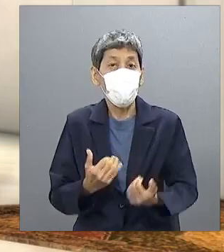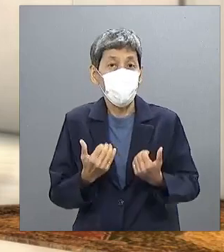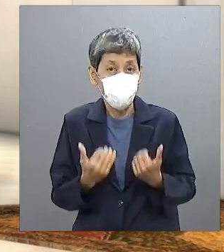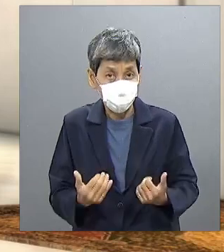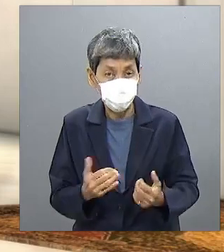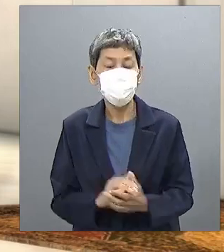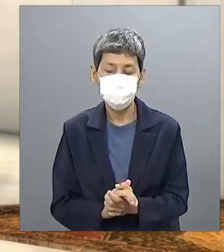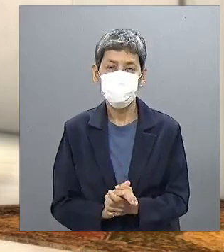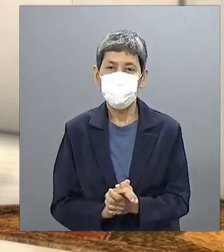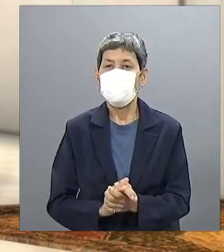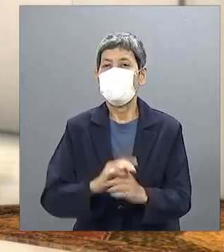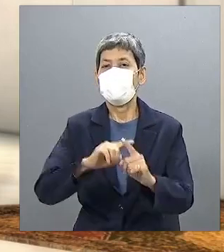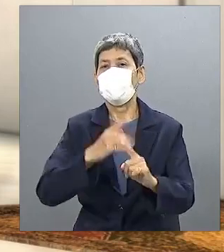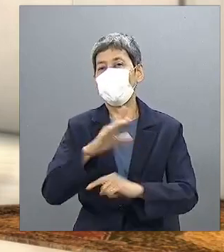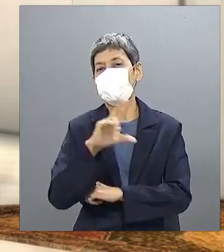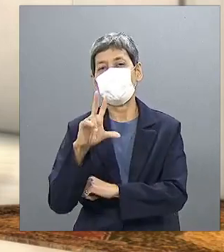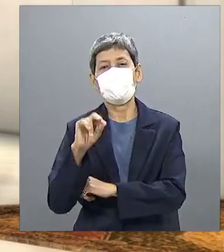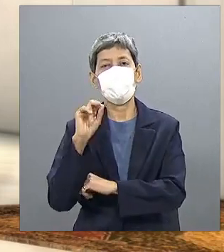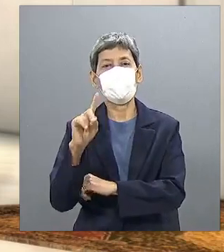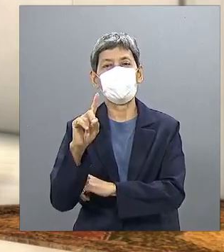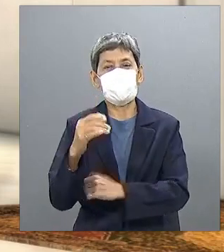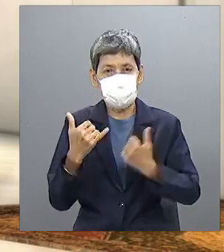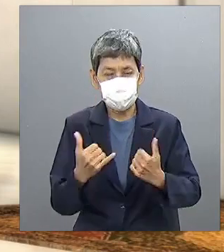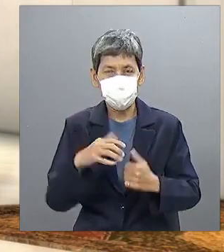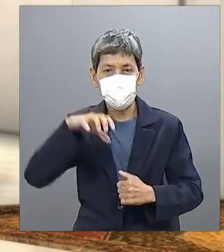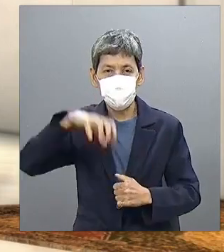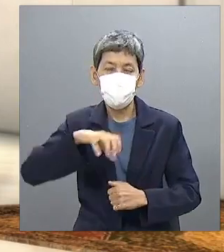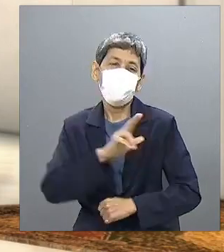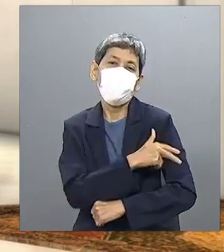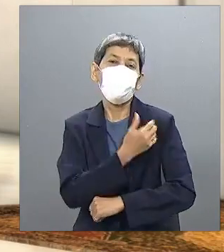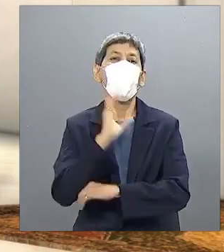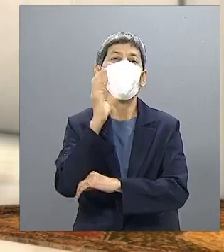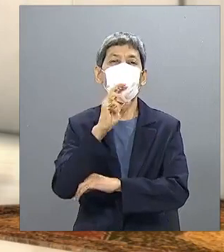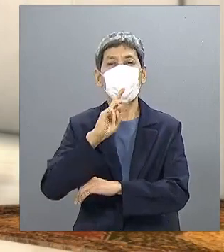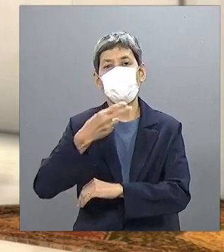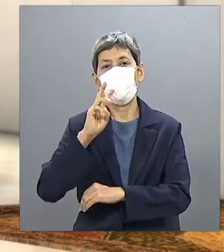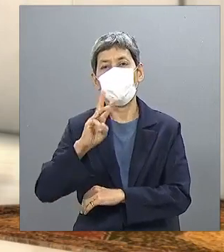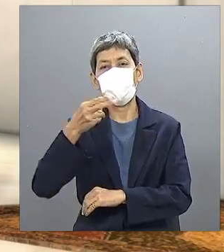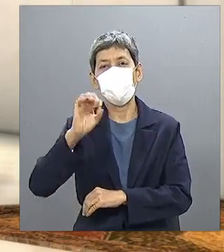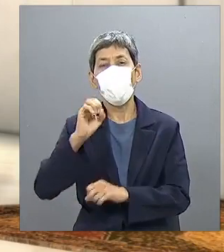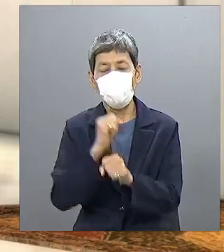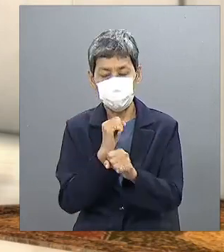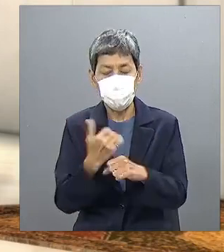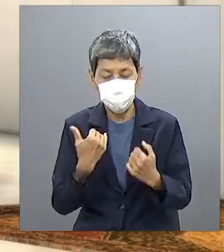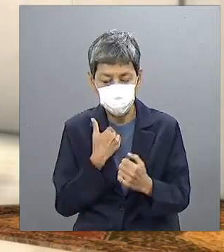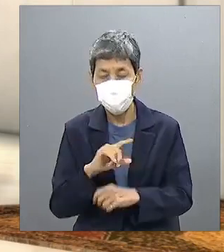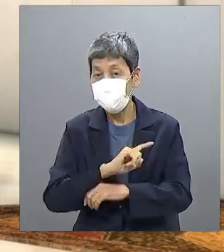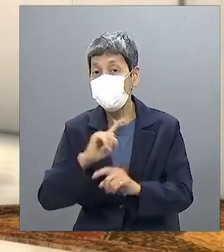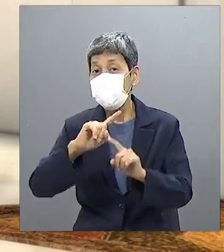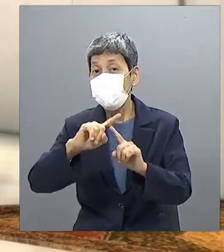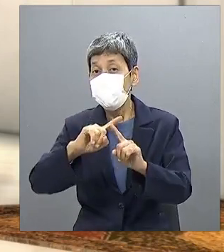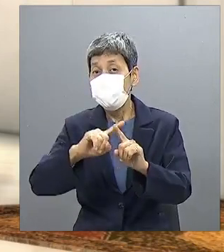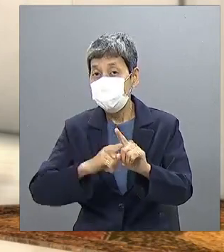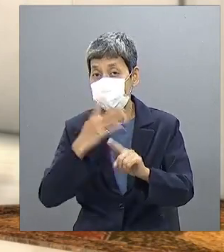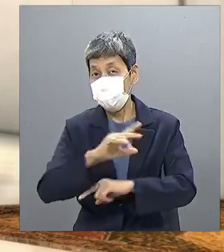31พฤษภาคมค่ะซึ่งทางองค์การอนามัยโลกหรือ w h oนะคะกำหนดให้วันที่ 31พฤษภาคมของ